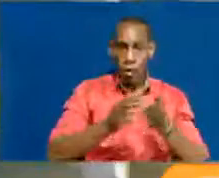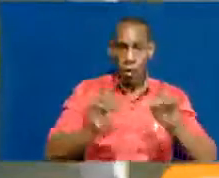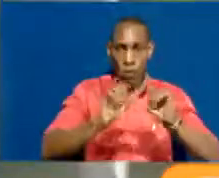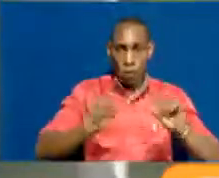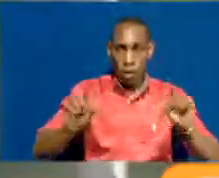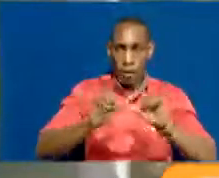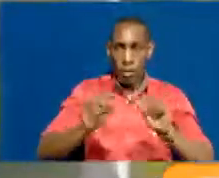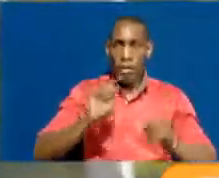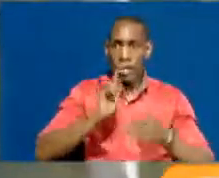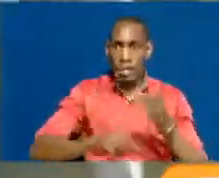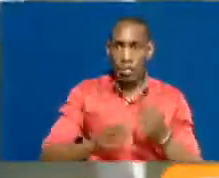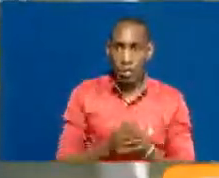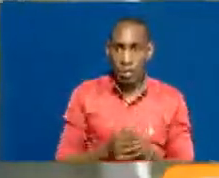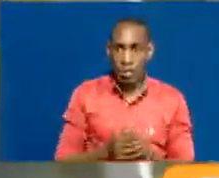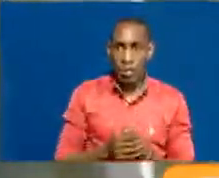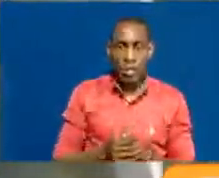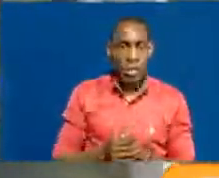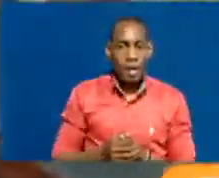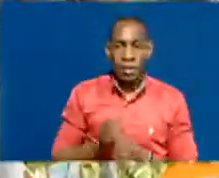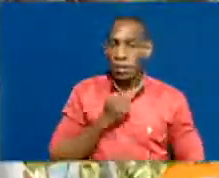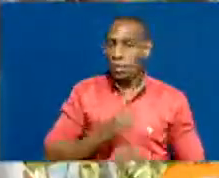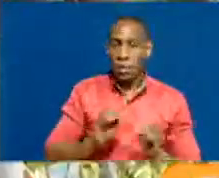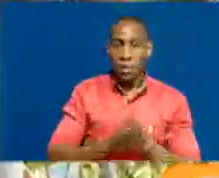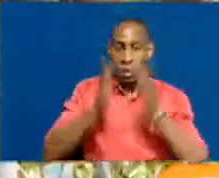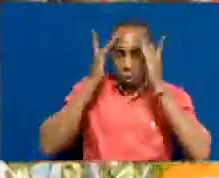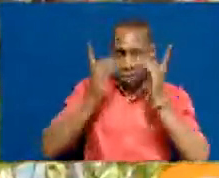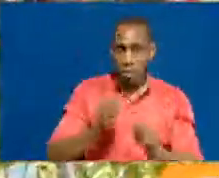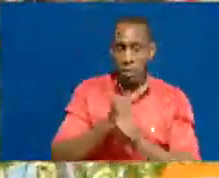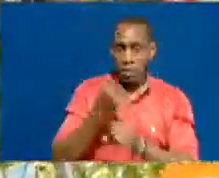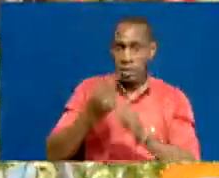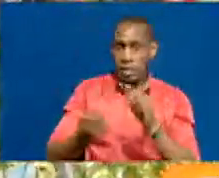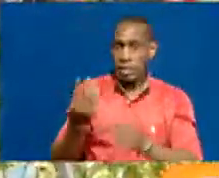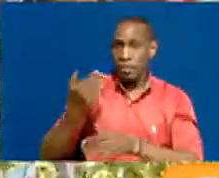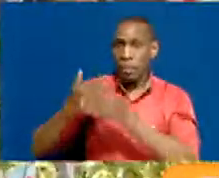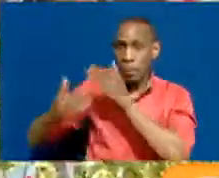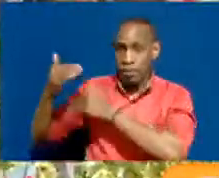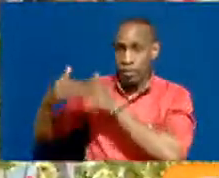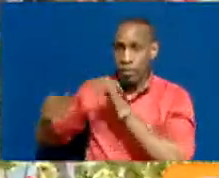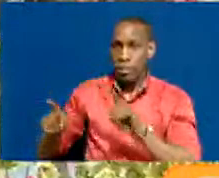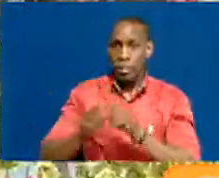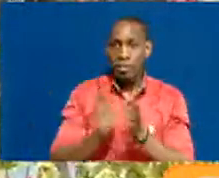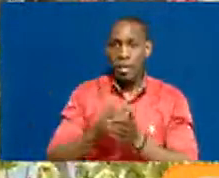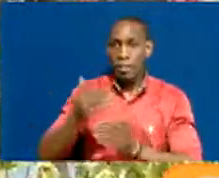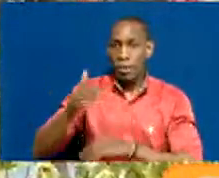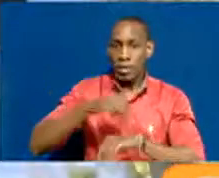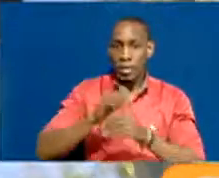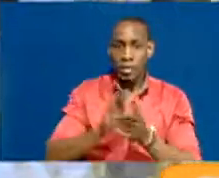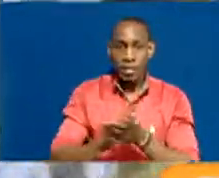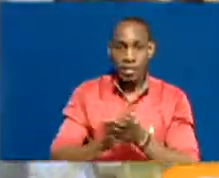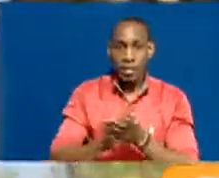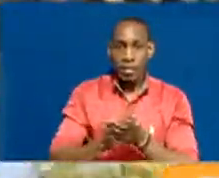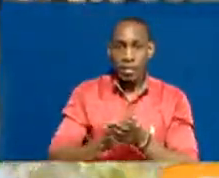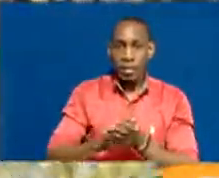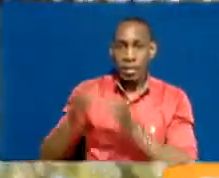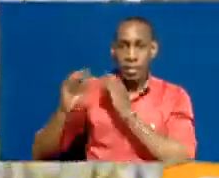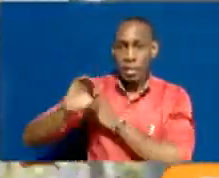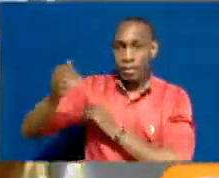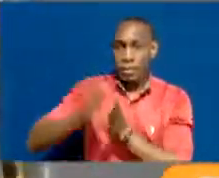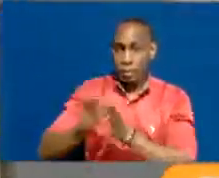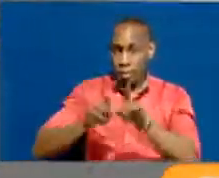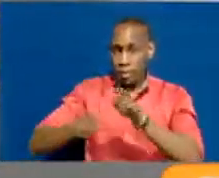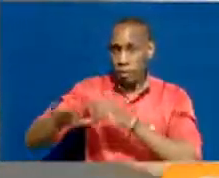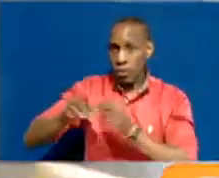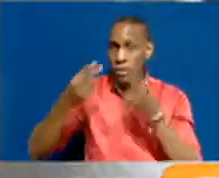lao, anasema hajutii uamuzi aliochukua miaka 4 iliyopita na kila mara akiwa Kilifi mjini huzuru